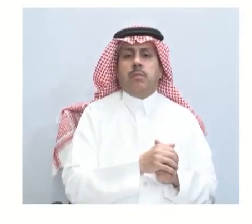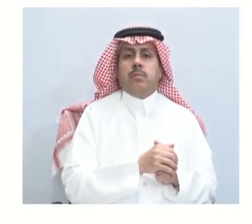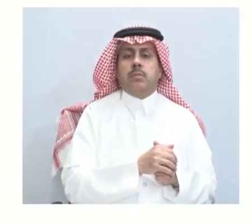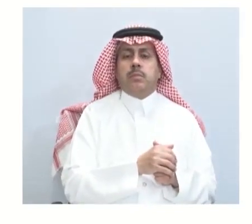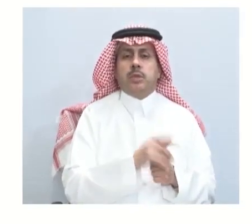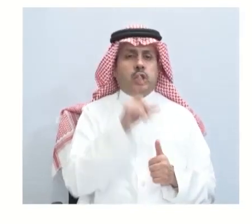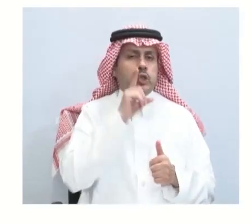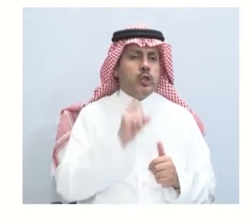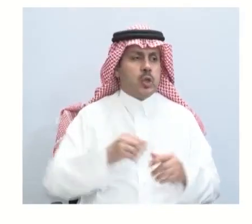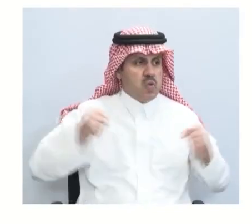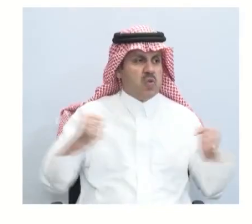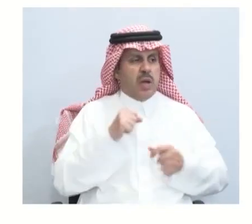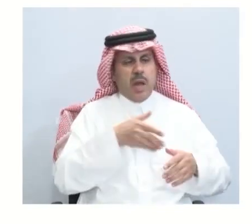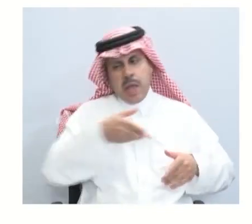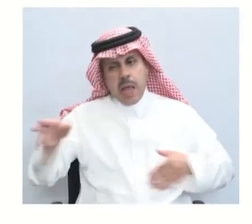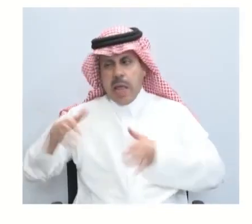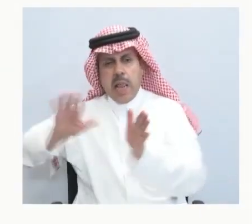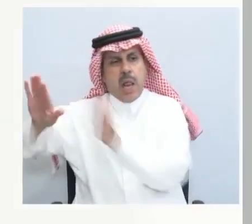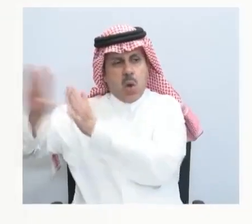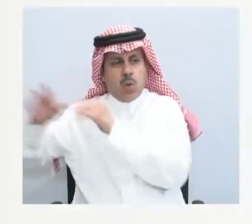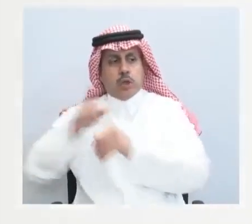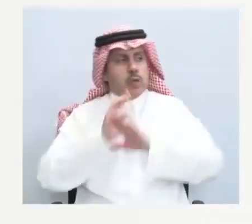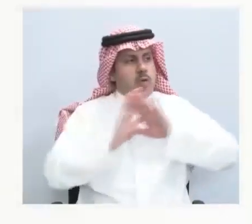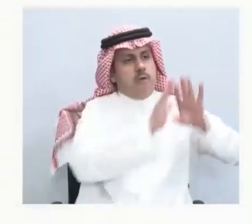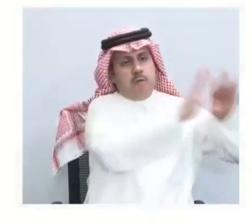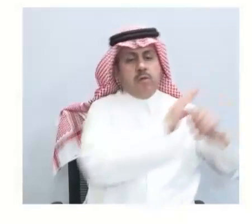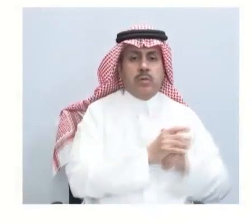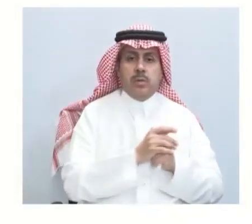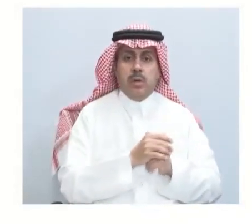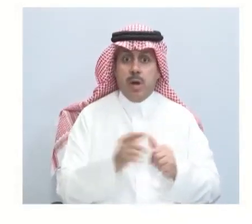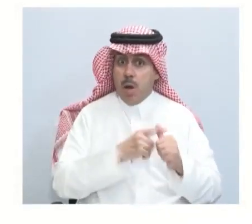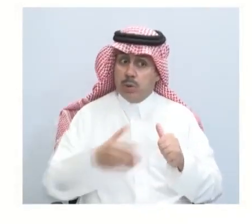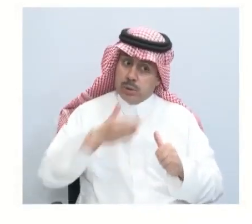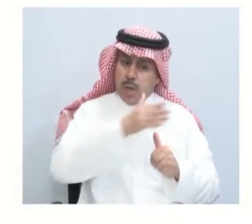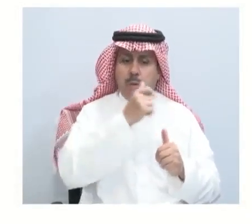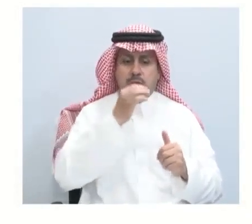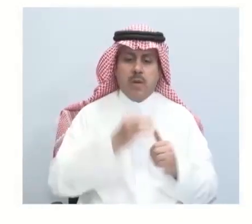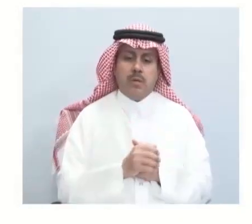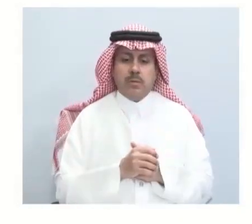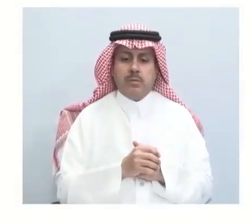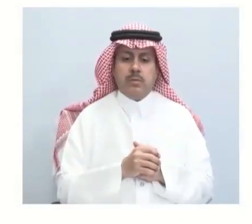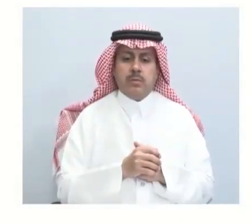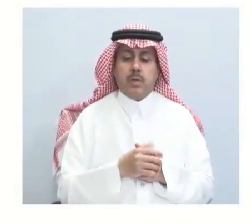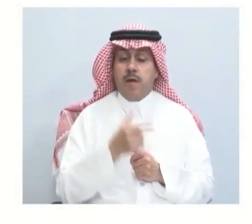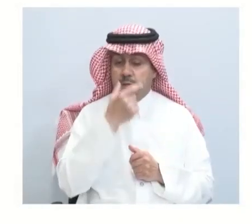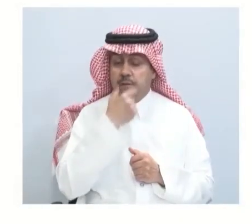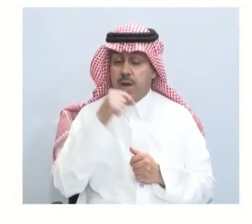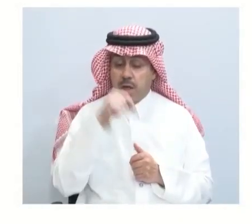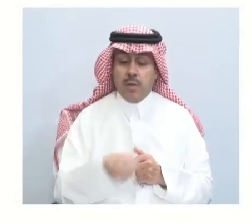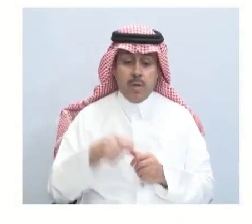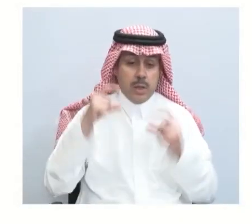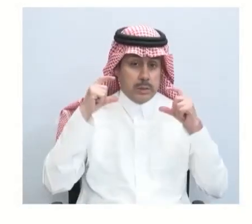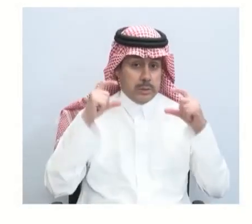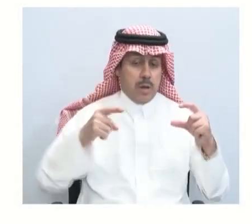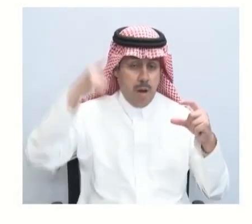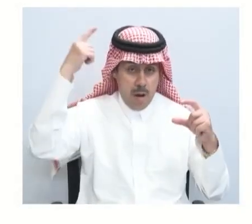على جانب القرب والسلام على الاخرين في الحديث دليل على تحريم